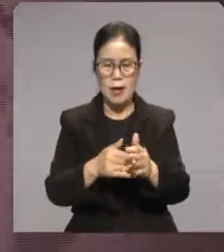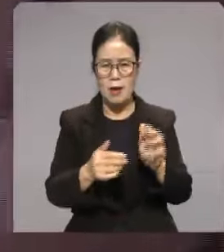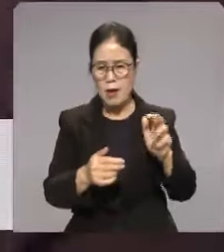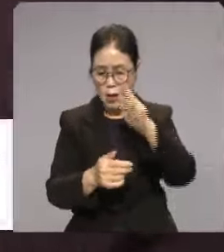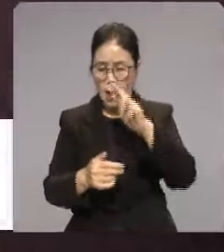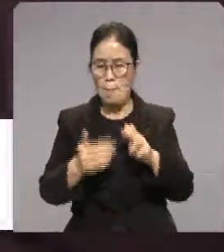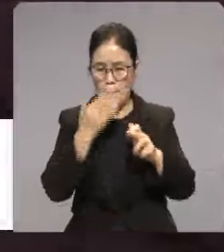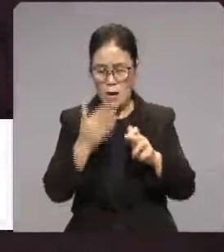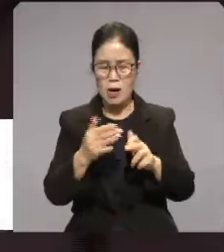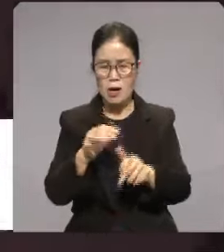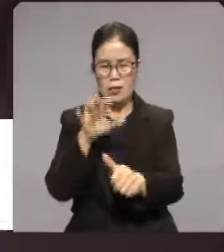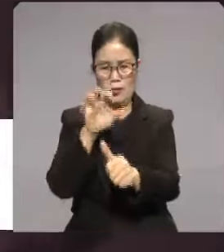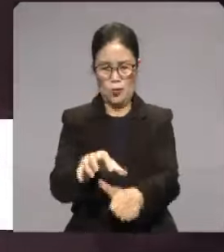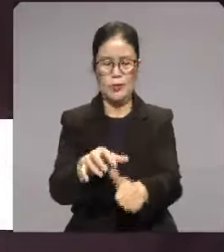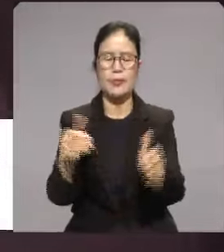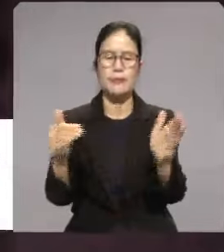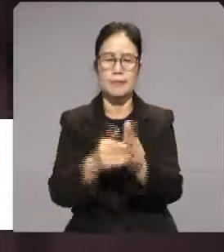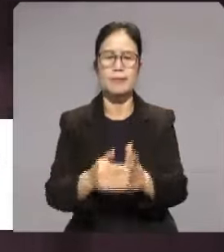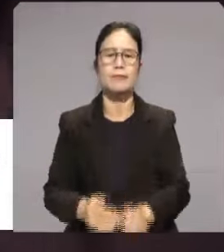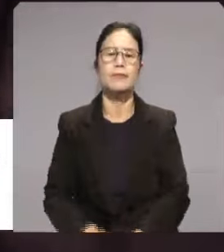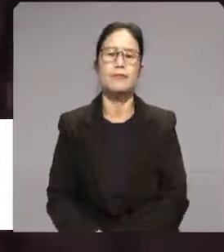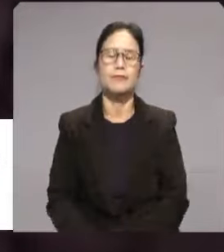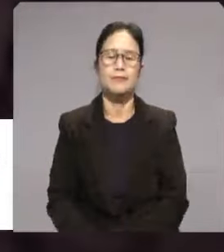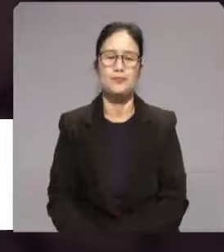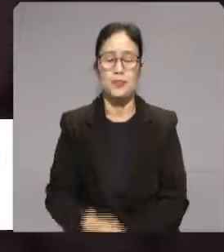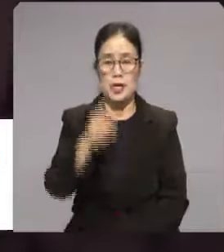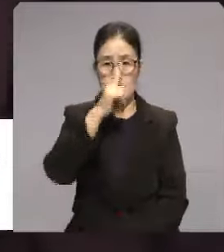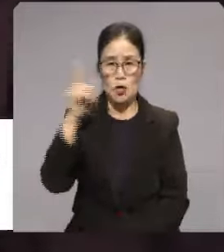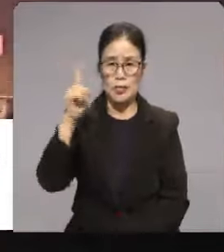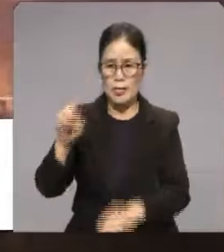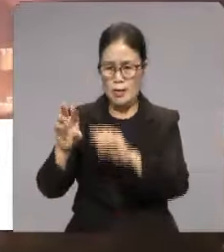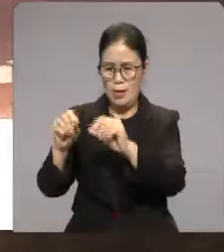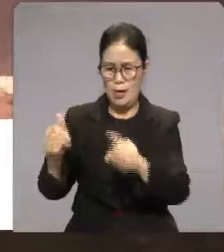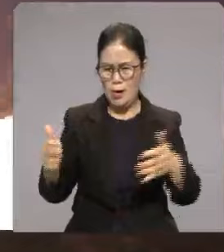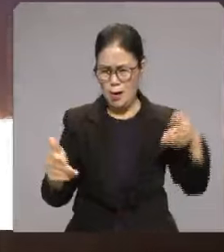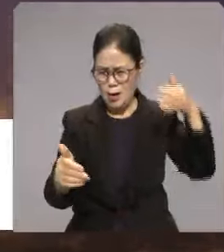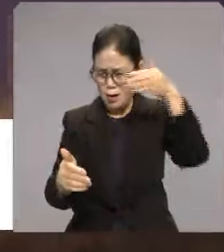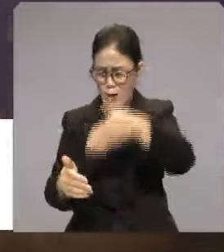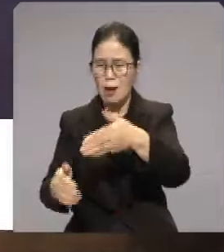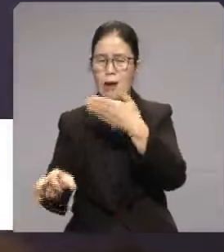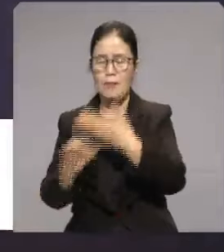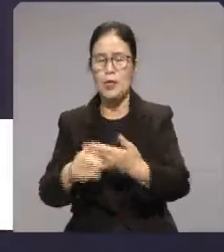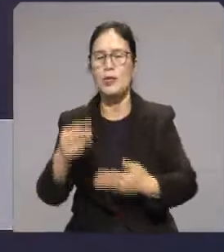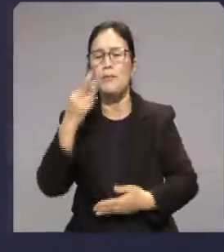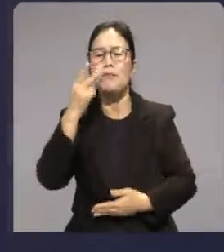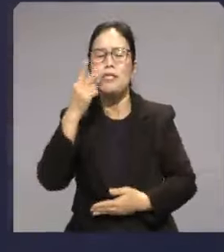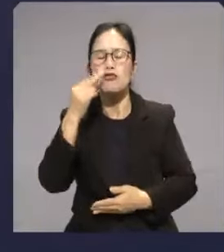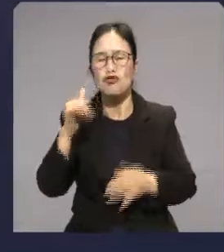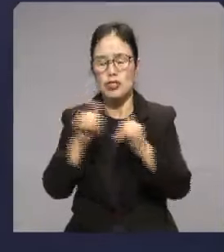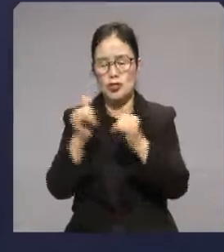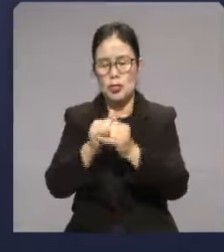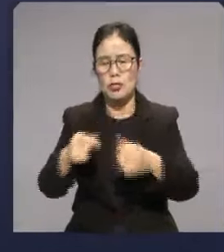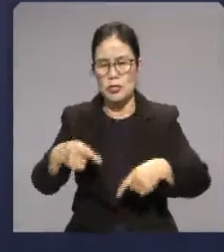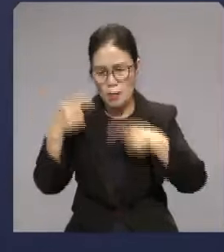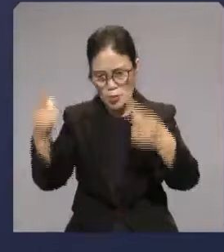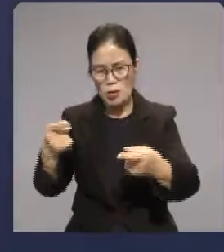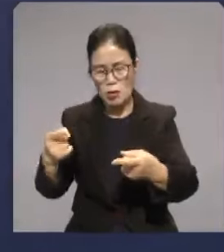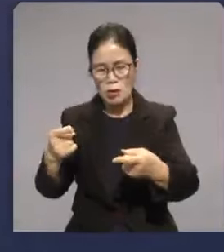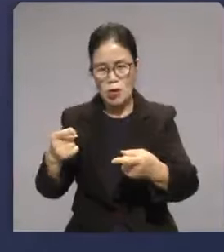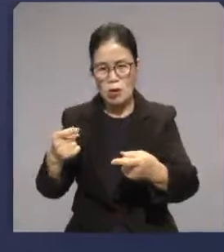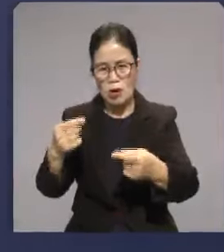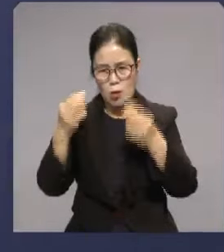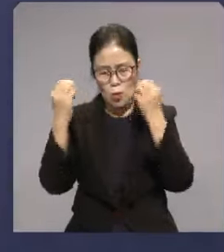운용을 통제했다는 사실입니다. 러시아 본토까지 날아갈 경우 자칫 미군 참전으로 비춰질 수도